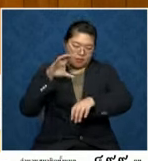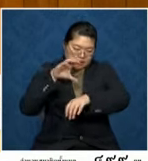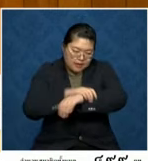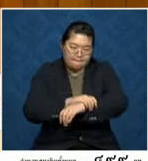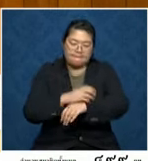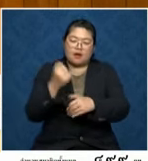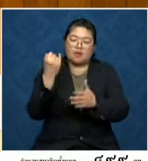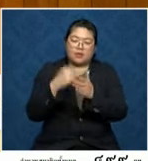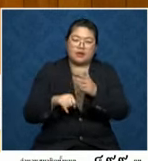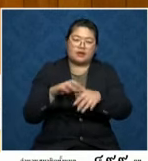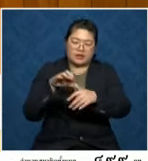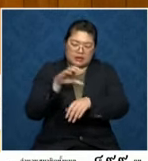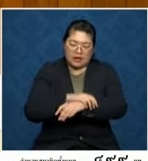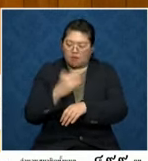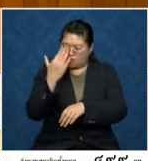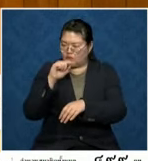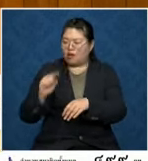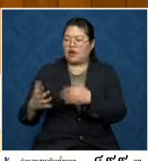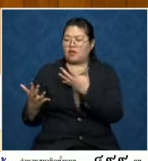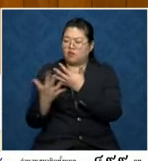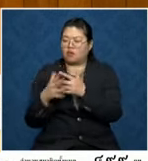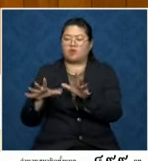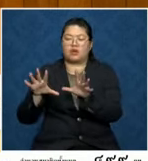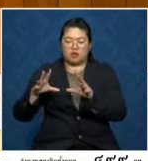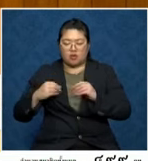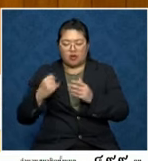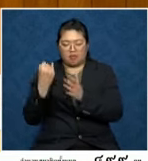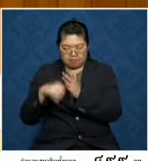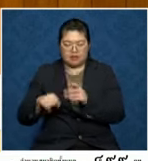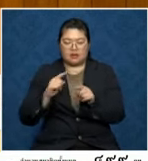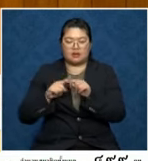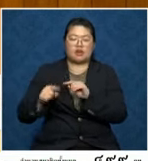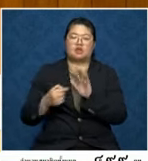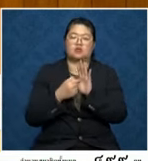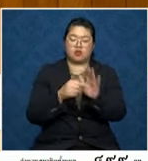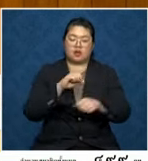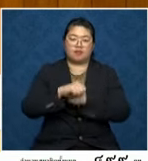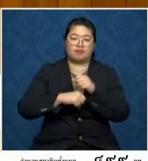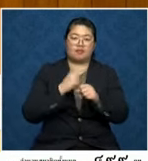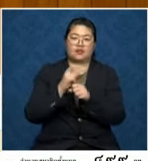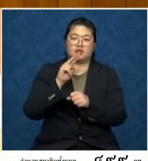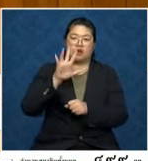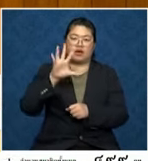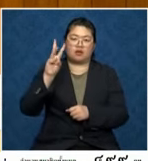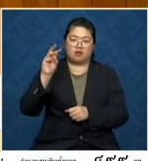เพื่อจะบีบให้ยินยอมผมจะยกตัวอย่างอย่างในปี2560เนี่ย